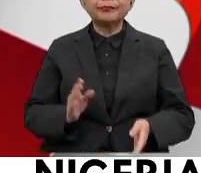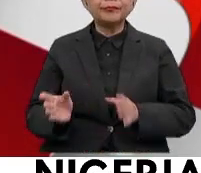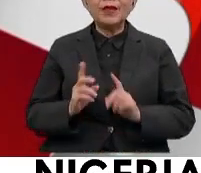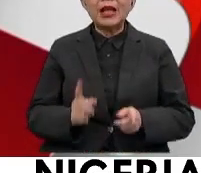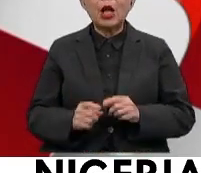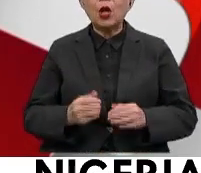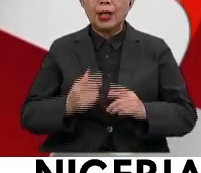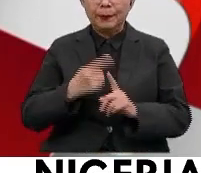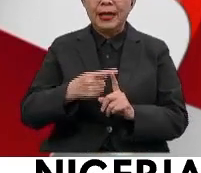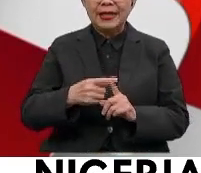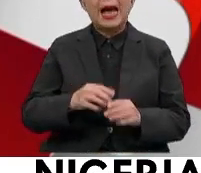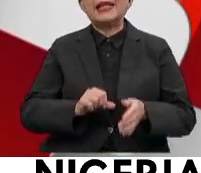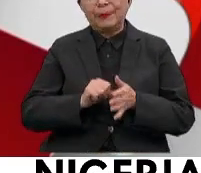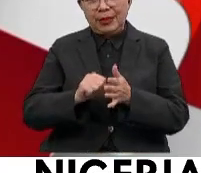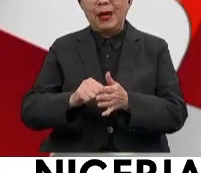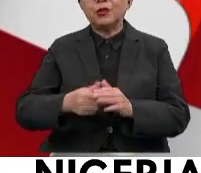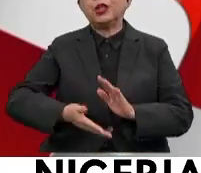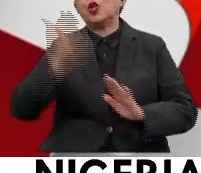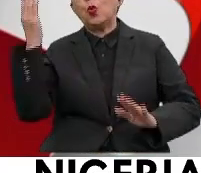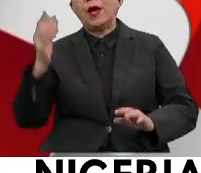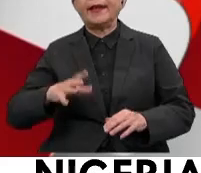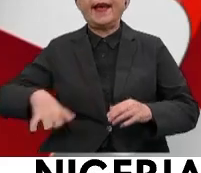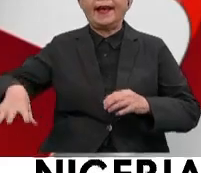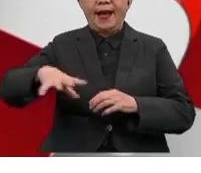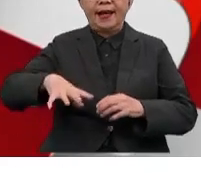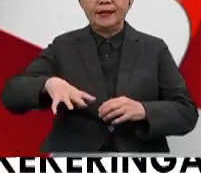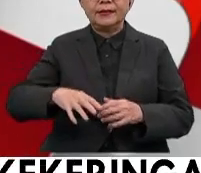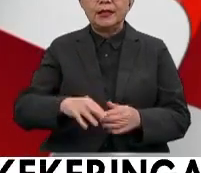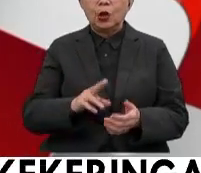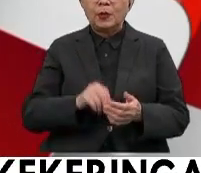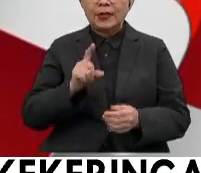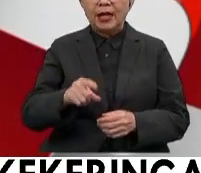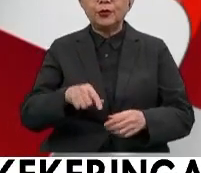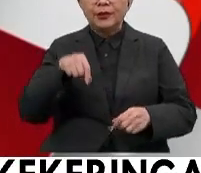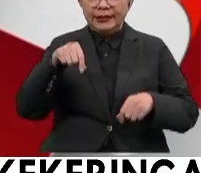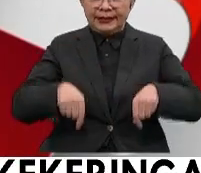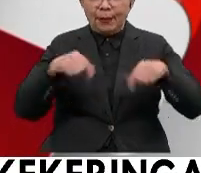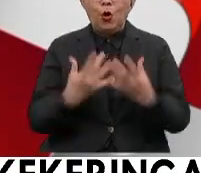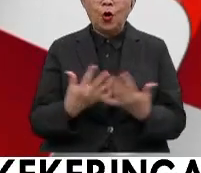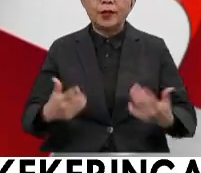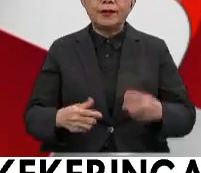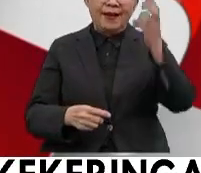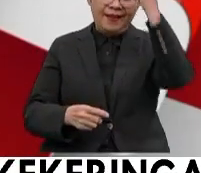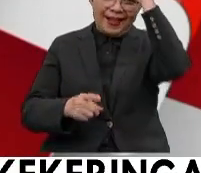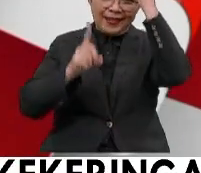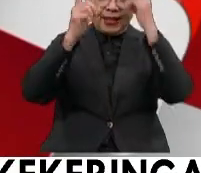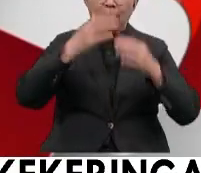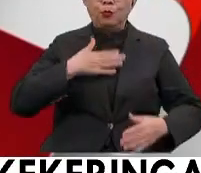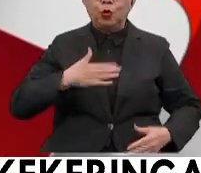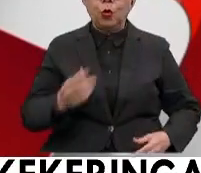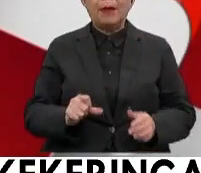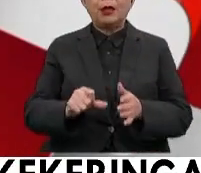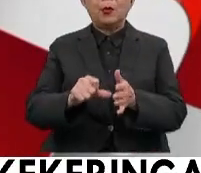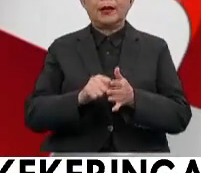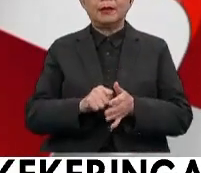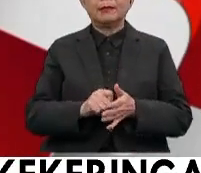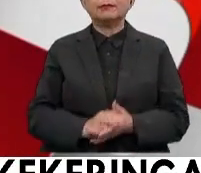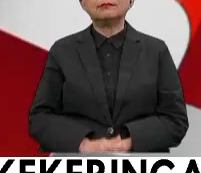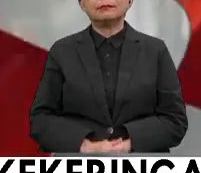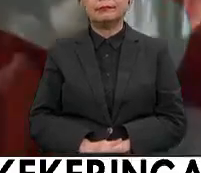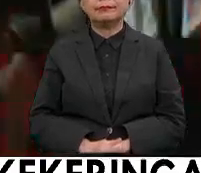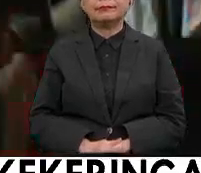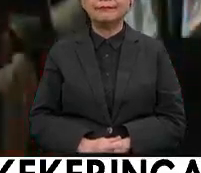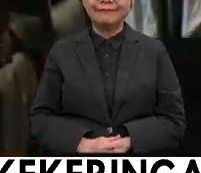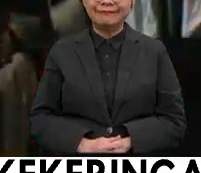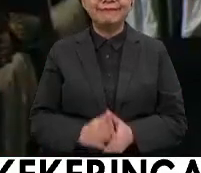lebih baru kita bantu di luar daerah. Maka dari itu prioritas utama adalah masyarakat Kaltara yang membutuhkan bantuan. Terima kasih. Ya, waktunya